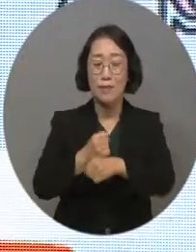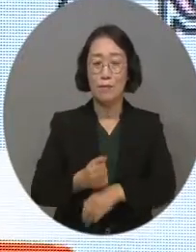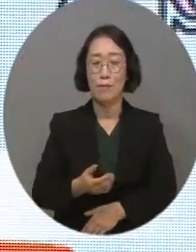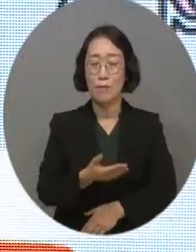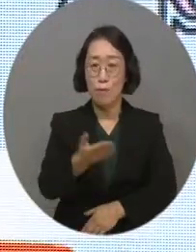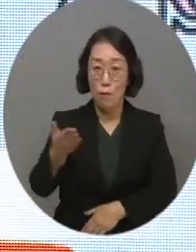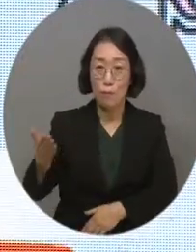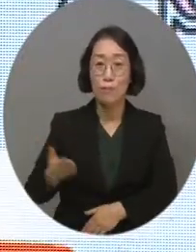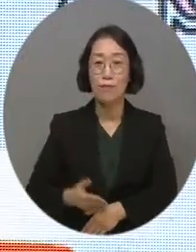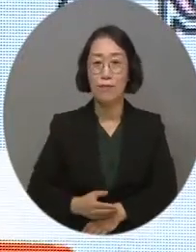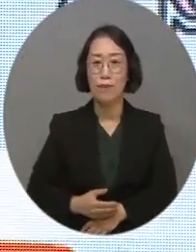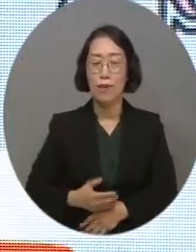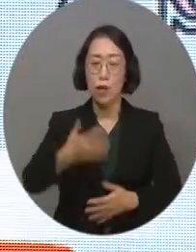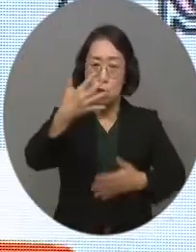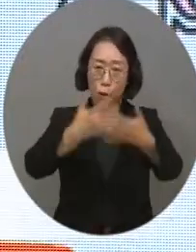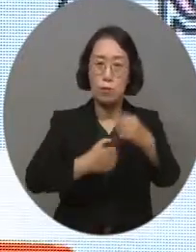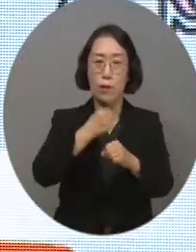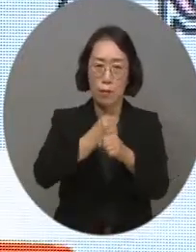여러 이